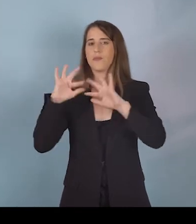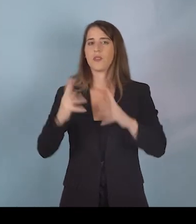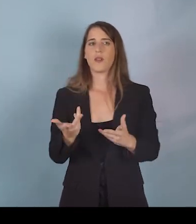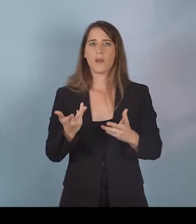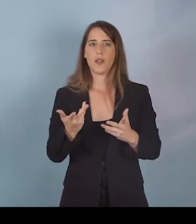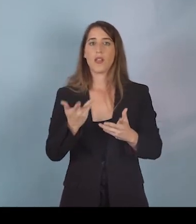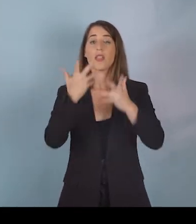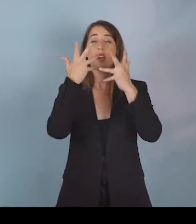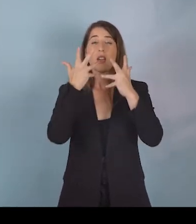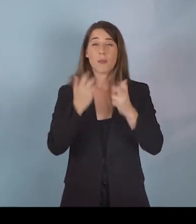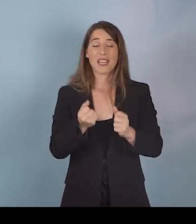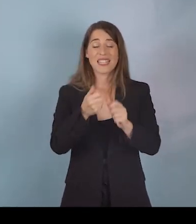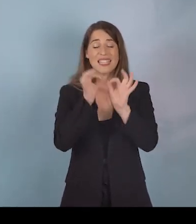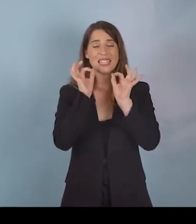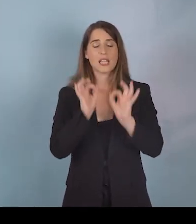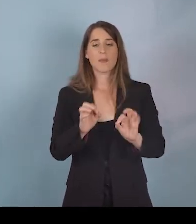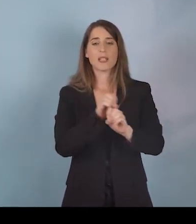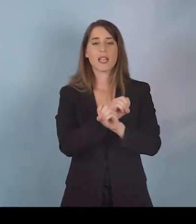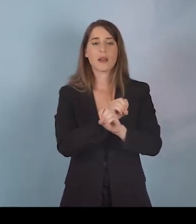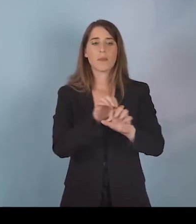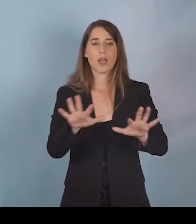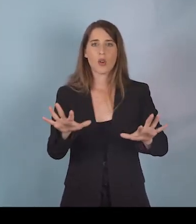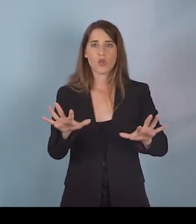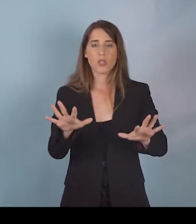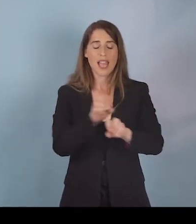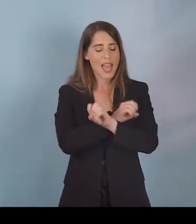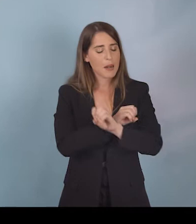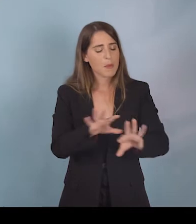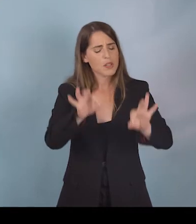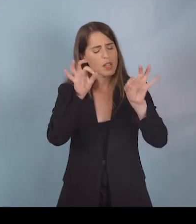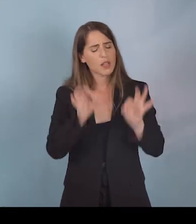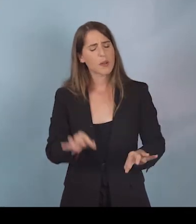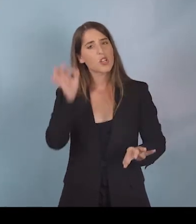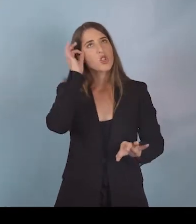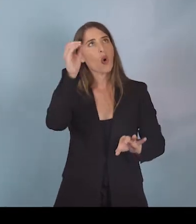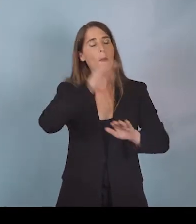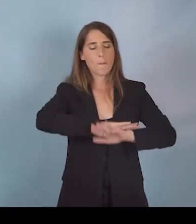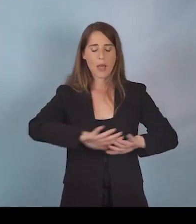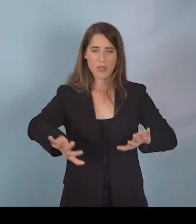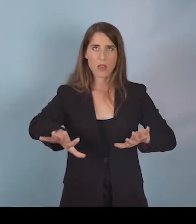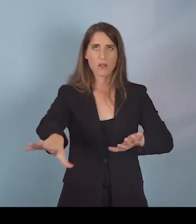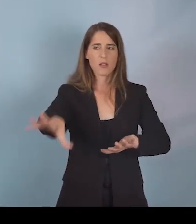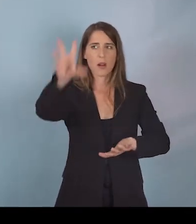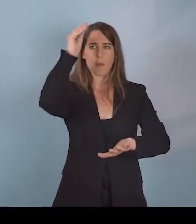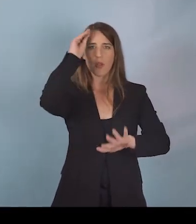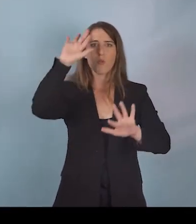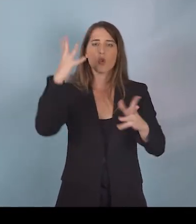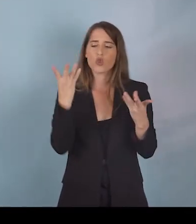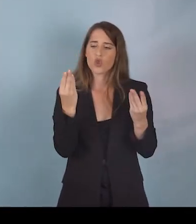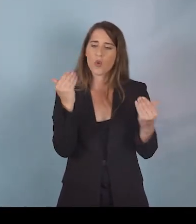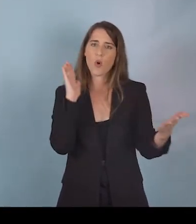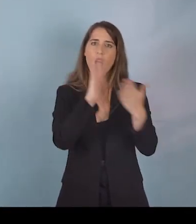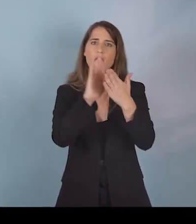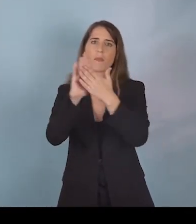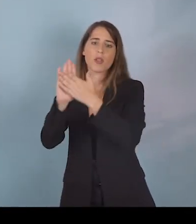μεγάλη προσοχή αυτό που είπατε, είναι ότι θα γίνουν συγκεκριμένες ενημερώσεις στα σχολεία για να ενημερωθούν τα παιδιά στο